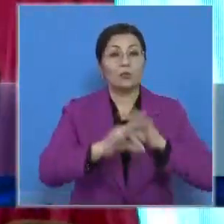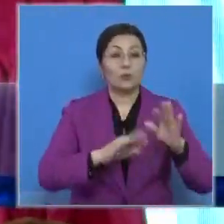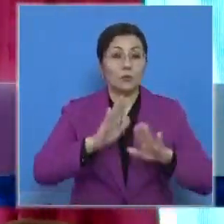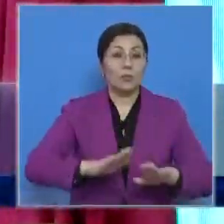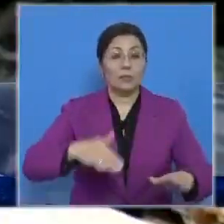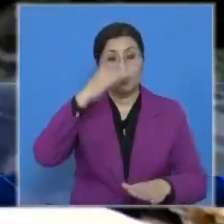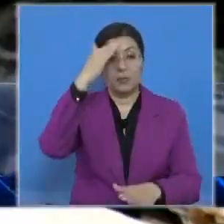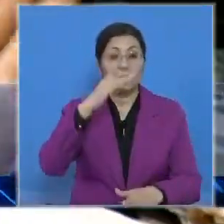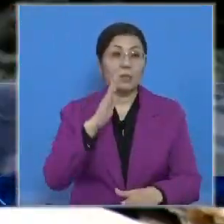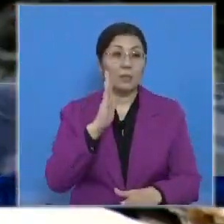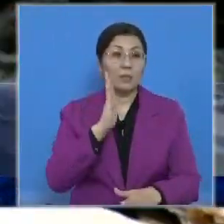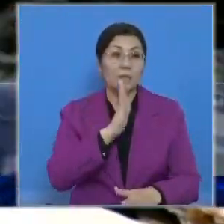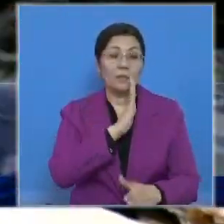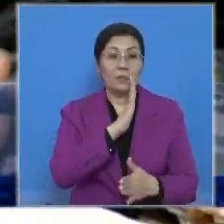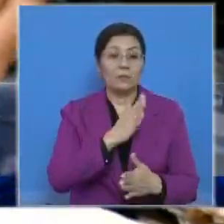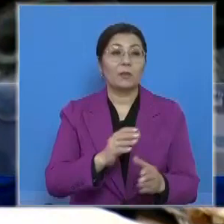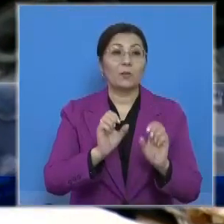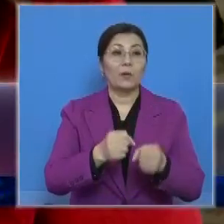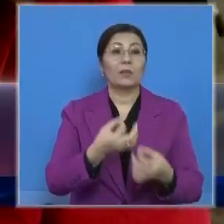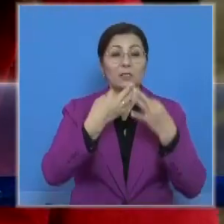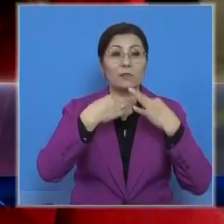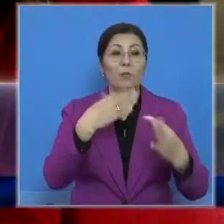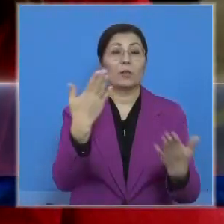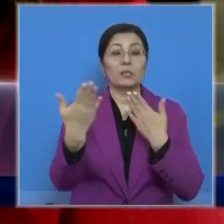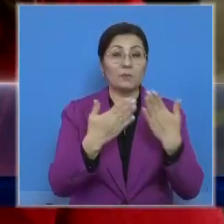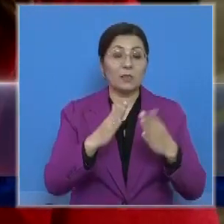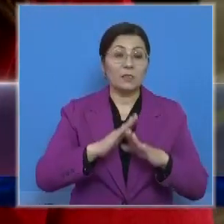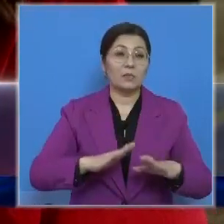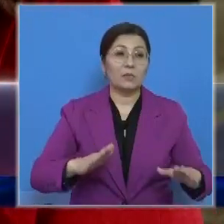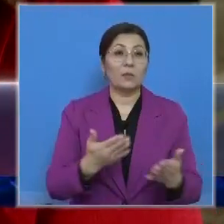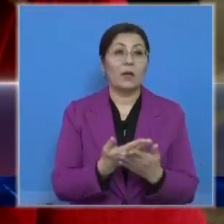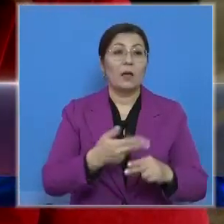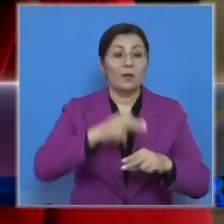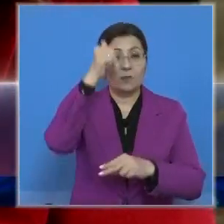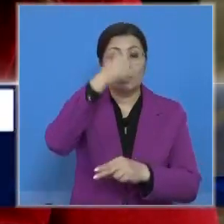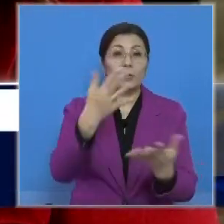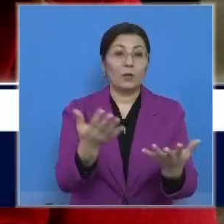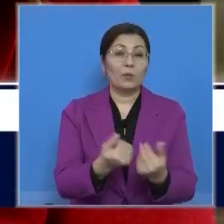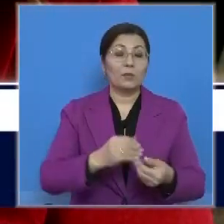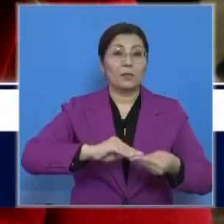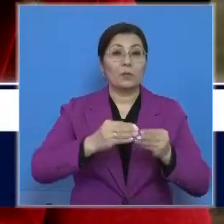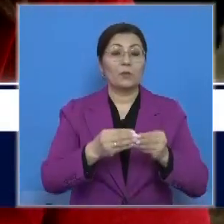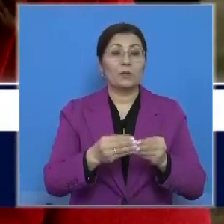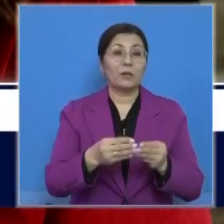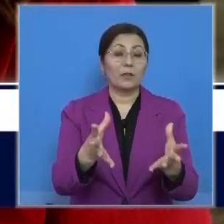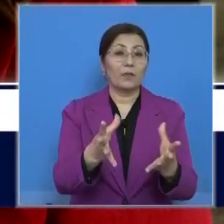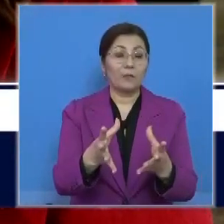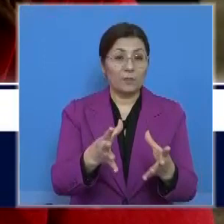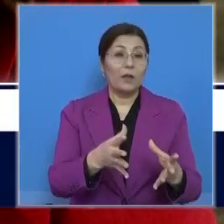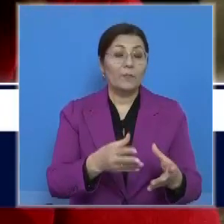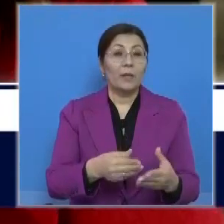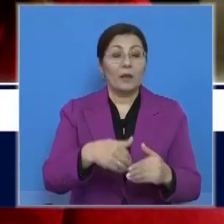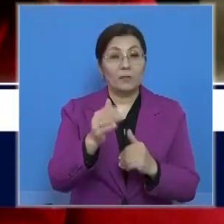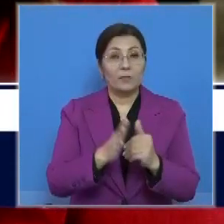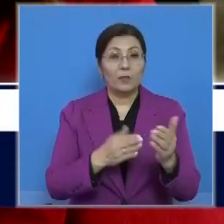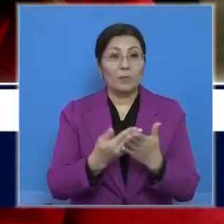смогли и свободно общаться с ребенком в этом году мы решили взять эту проблему в свои руки и решить ее